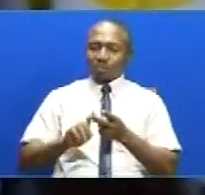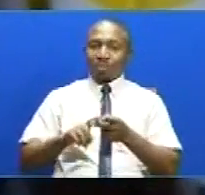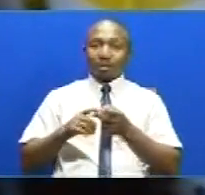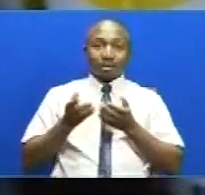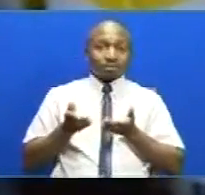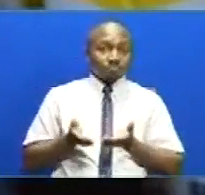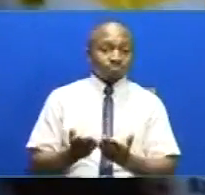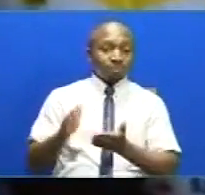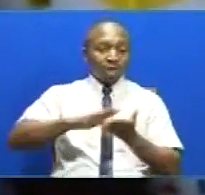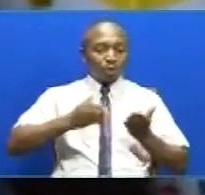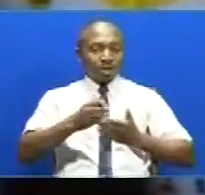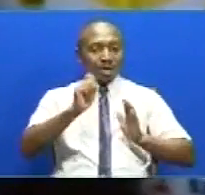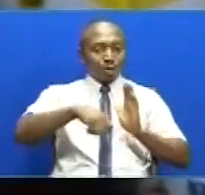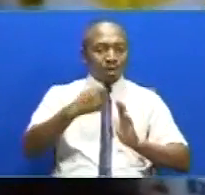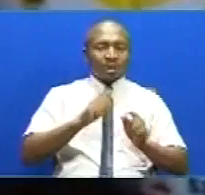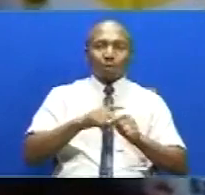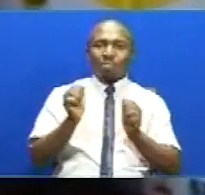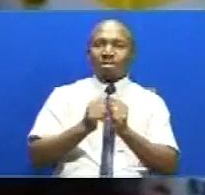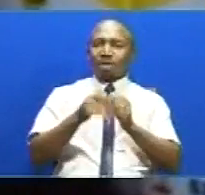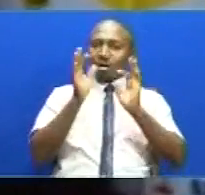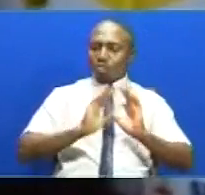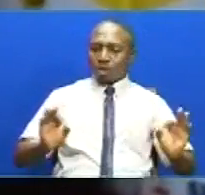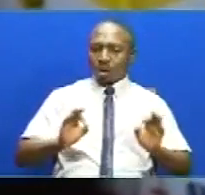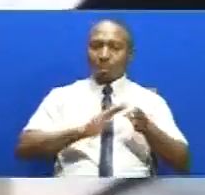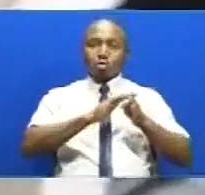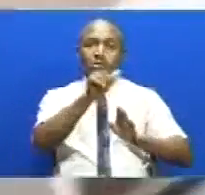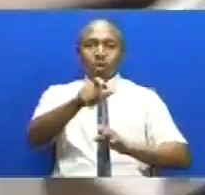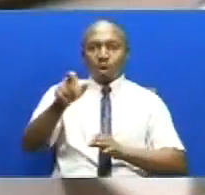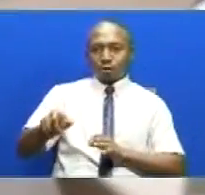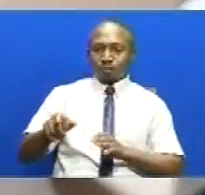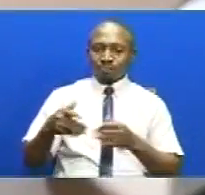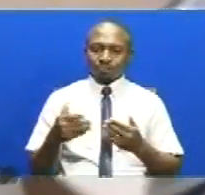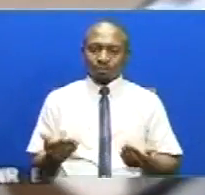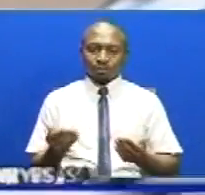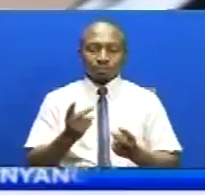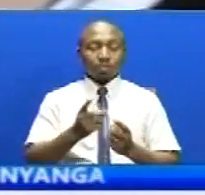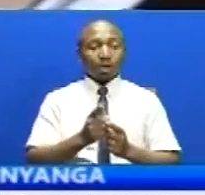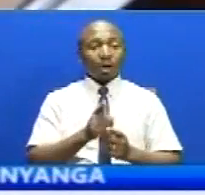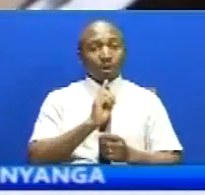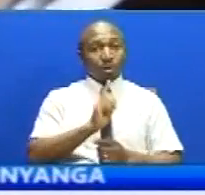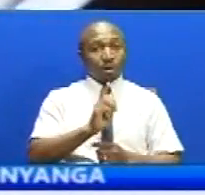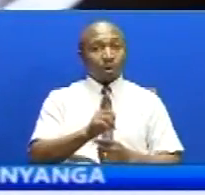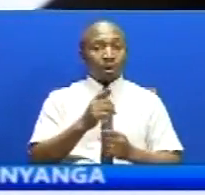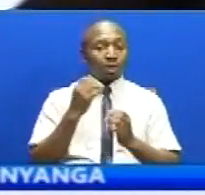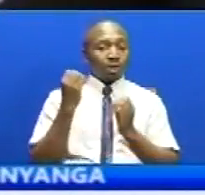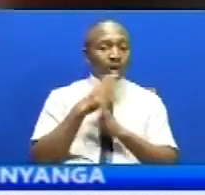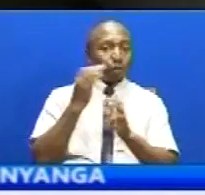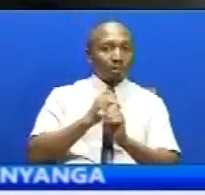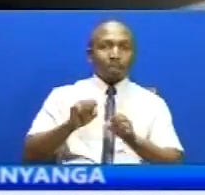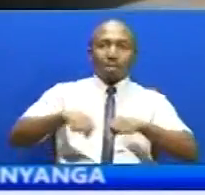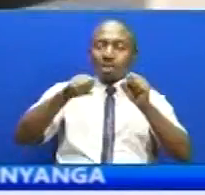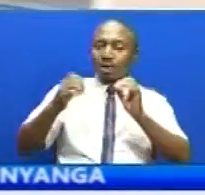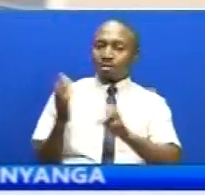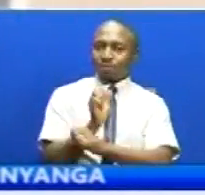kwenye eneo hili la kiwanda inakuwa ni bidhaa bora kwa ajili ya matumizi ya watu. Hata hivyo akawanyosha kidole cha lawama Mamlaka ya Mapato